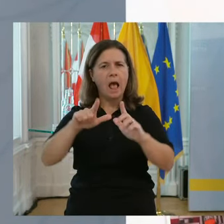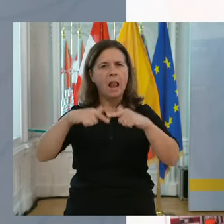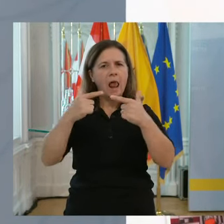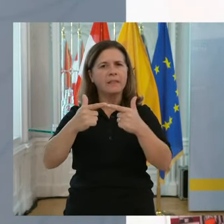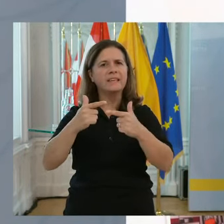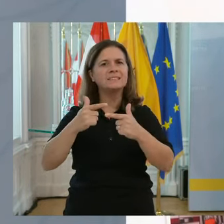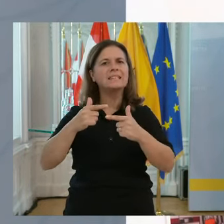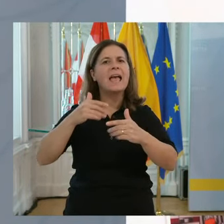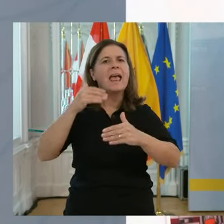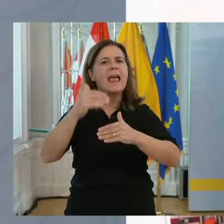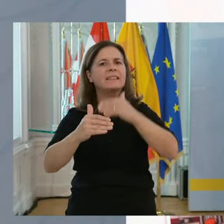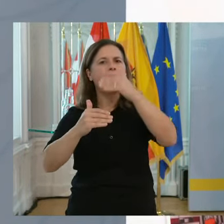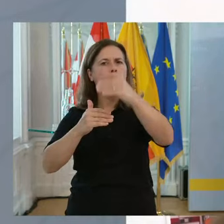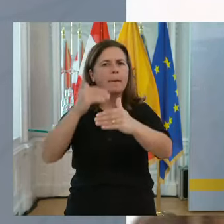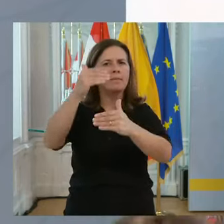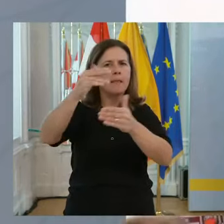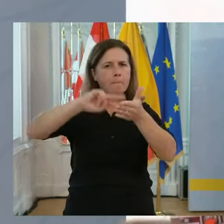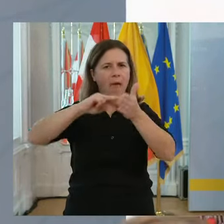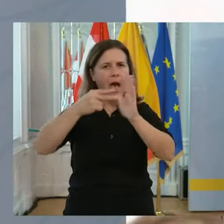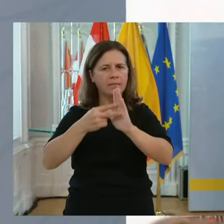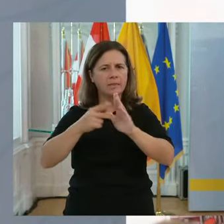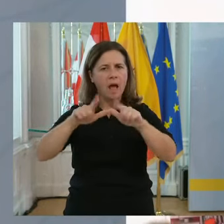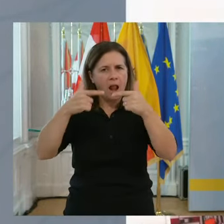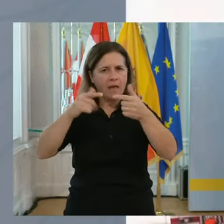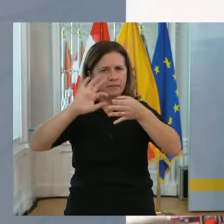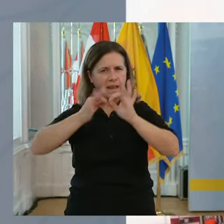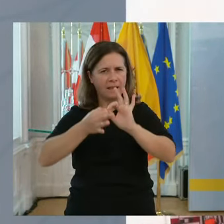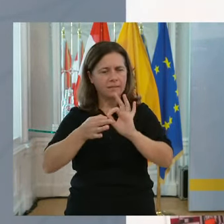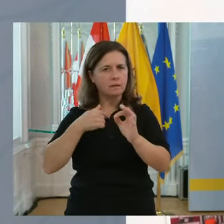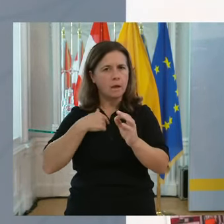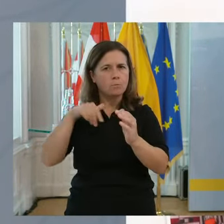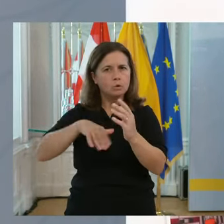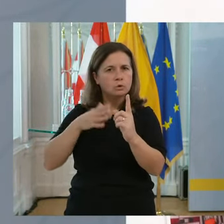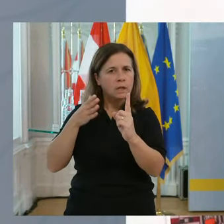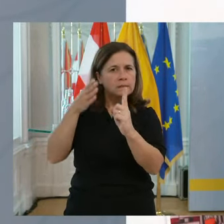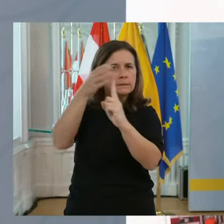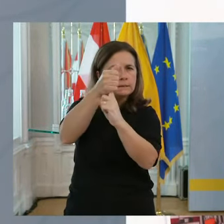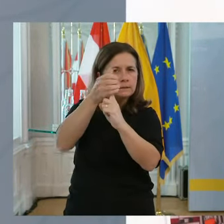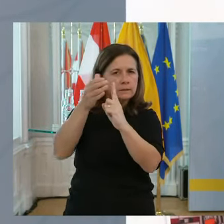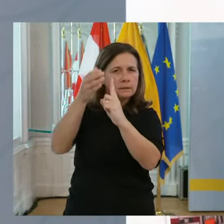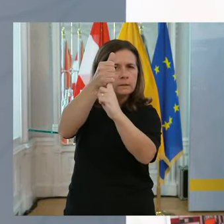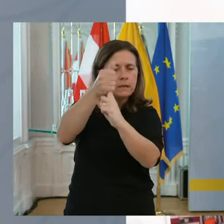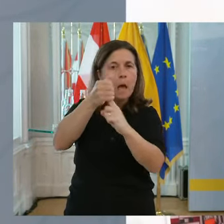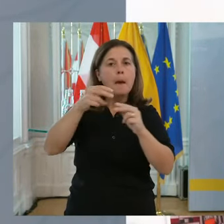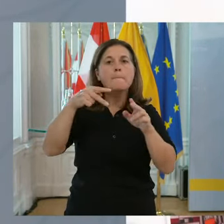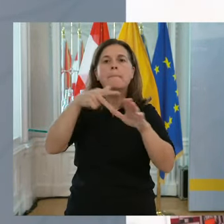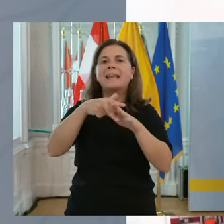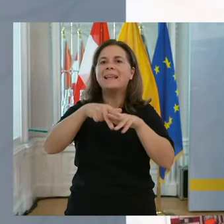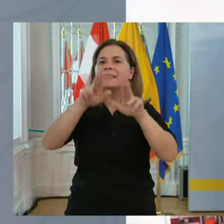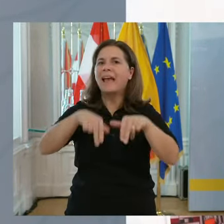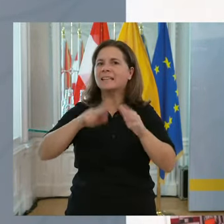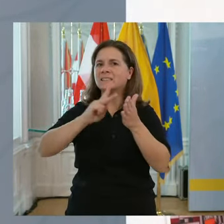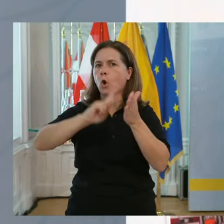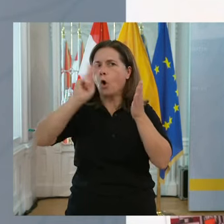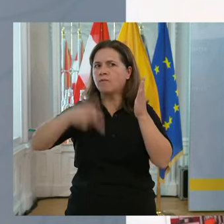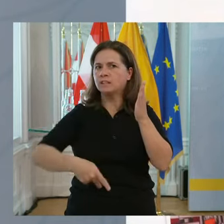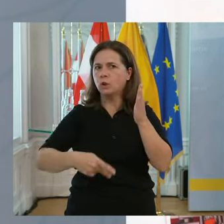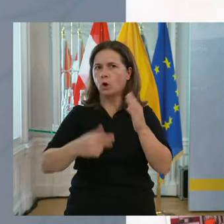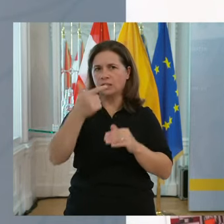Landesetappenplan des Landes Kärntens zur Erfüllung der Behindertenrechtskonvention